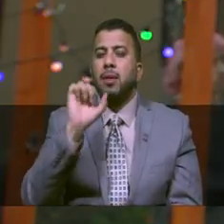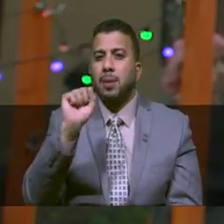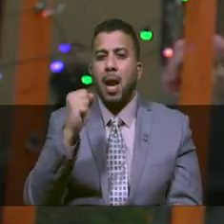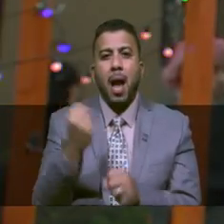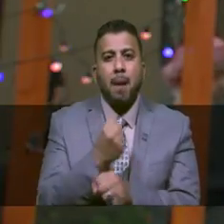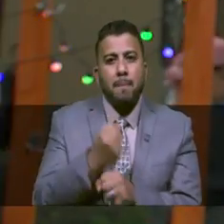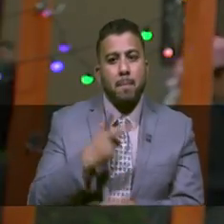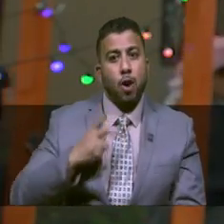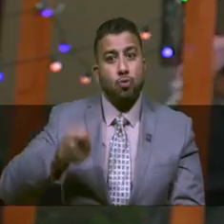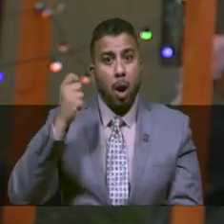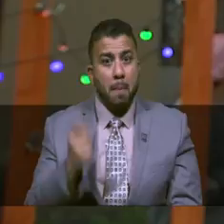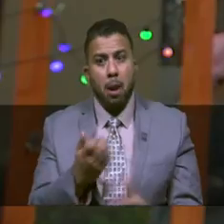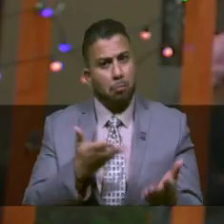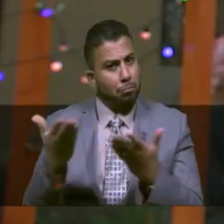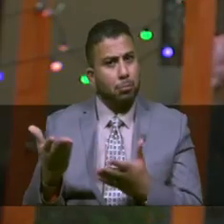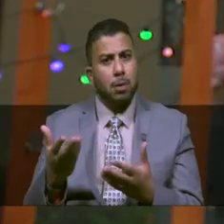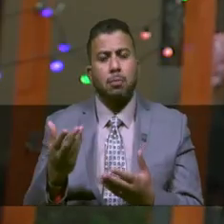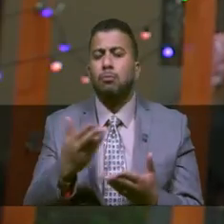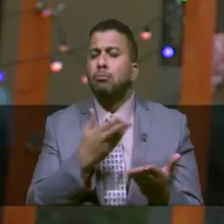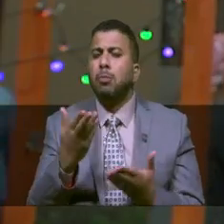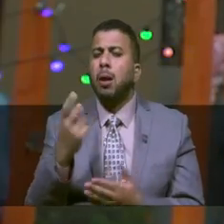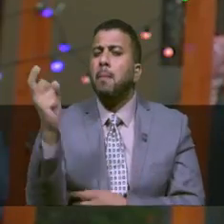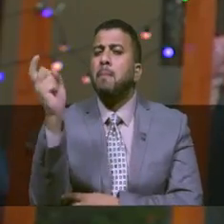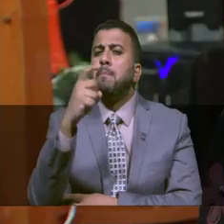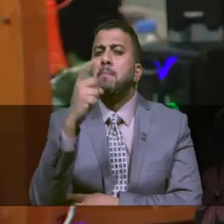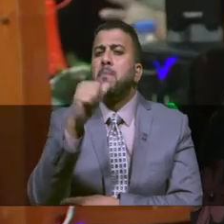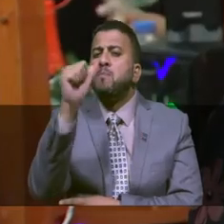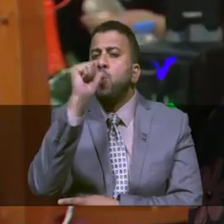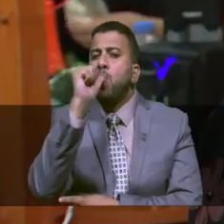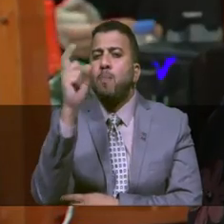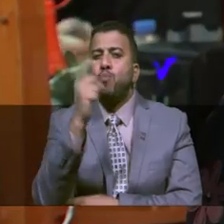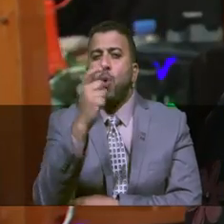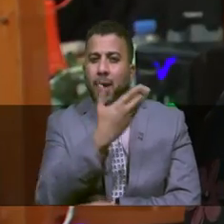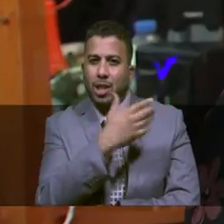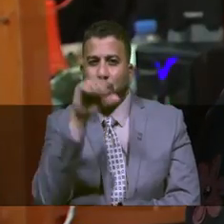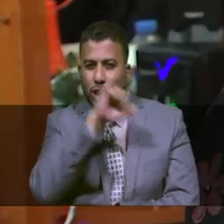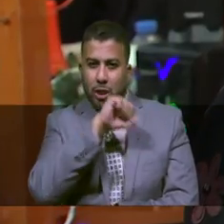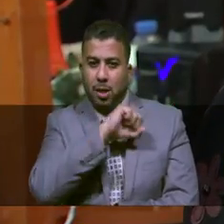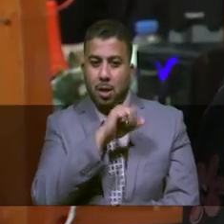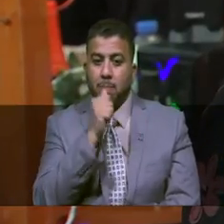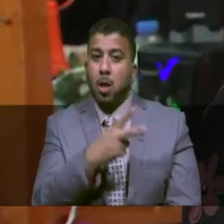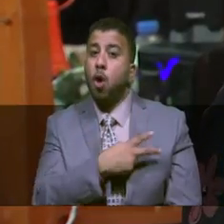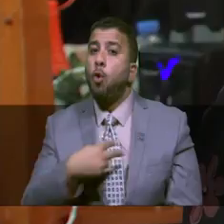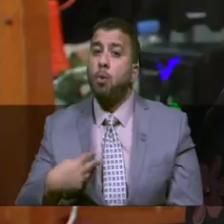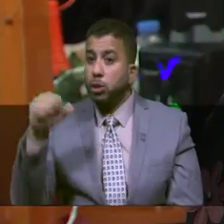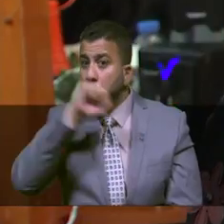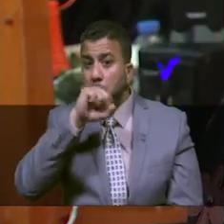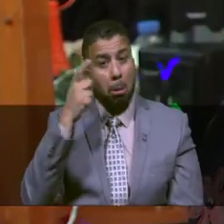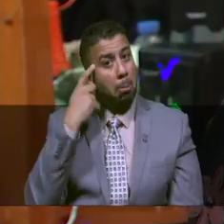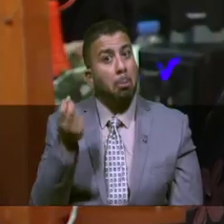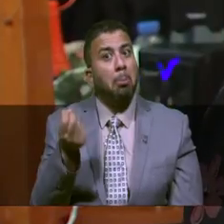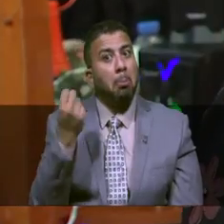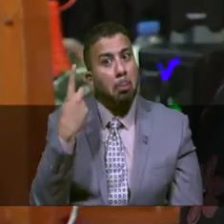والزبائن وزوار واجهة المجاز المائية. مبادرة حلوة من حكومة الشارقة أن وفروا